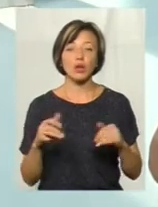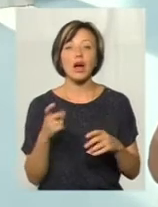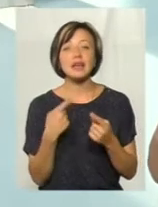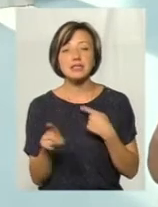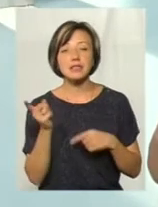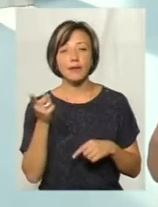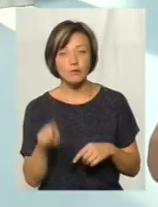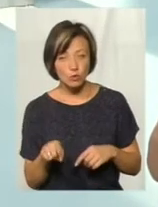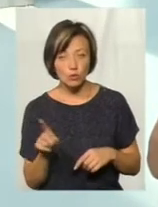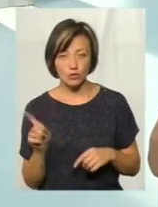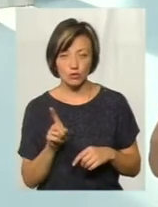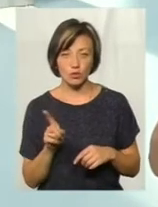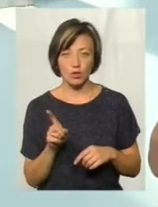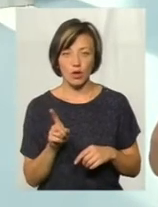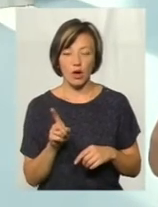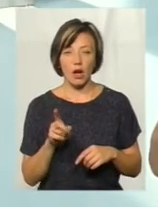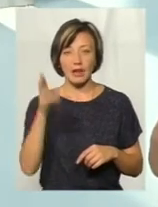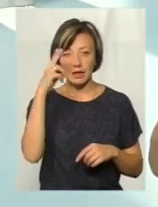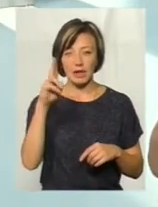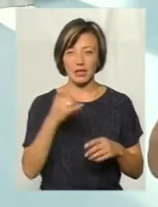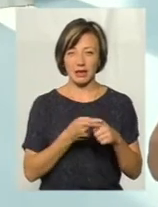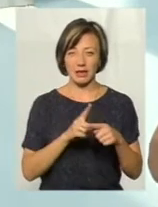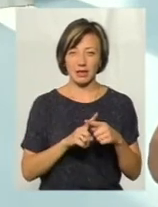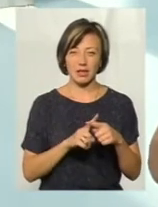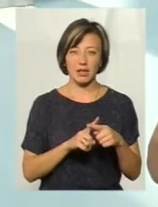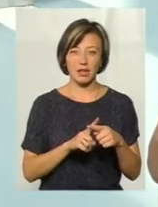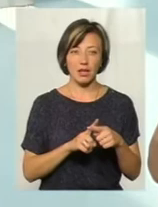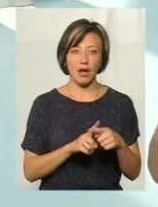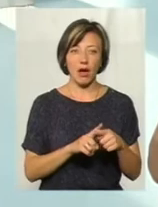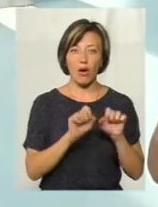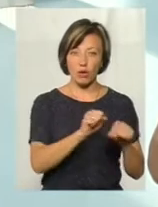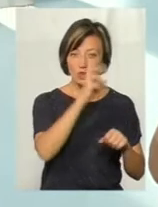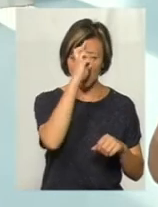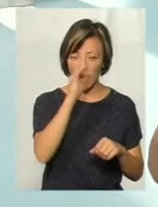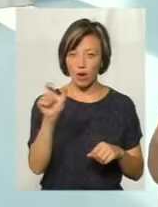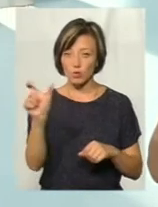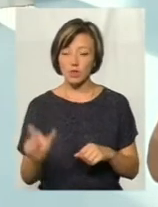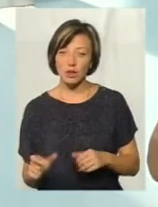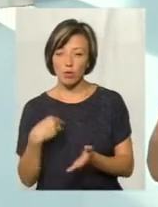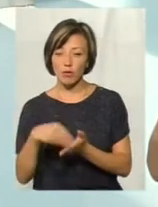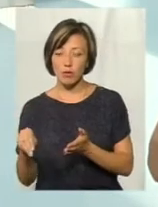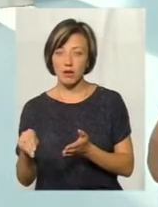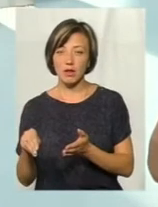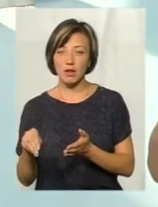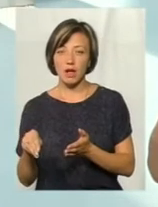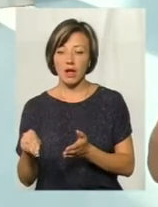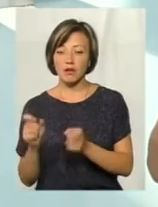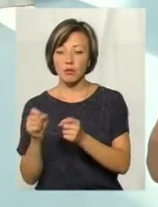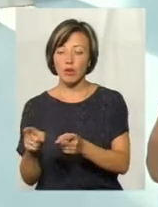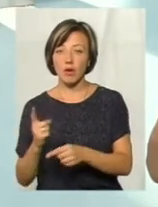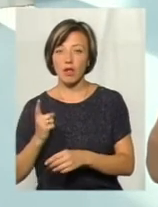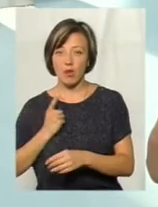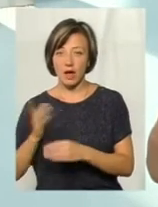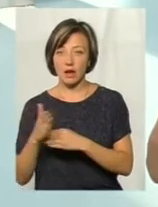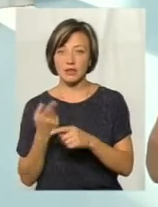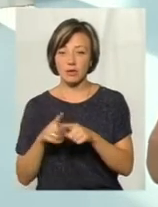що дикі водні живі ресурси підлягають охороні державою, а людина, яка купила зарибок, запустила охороняє, можна